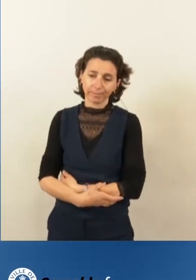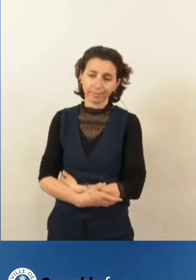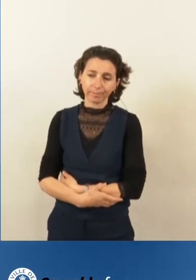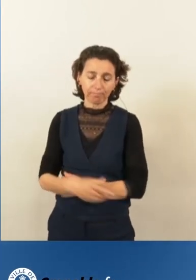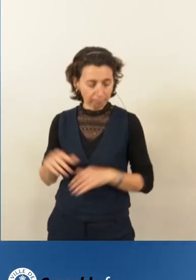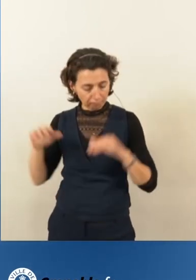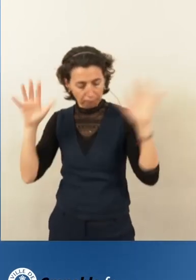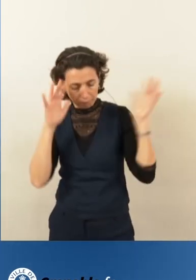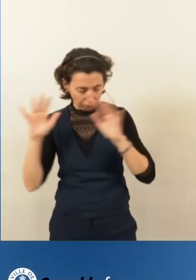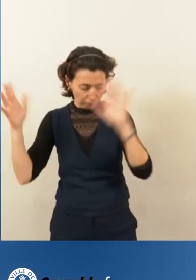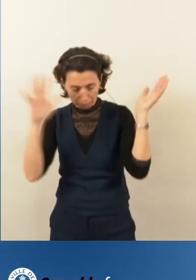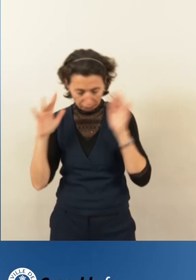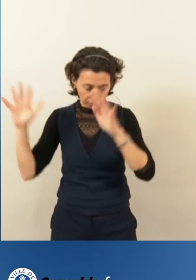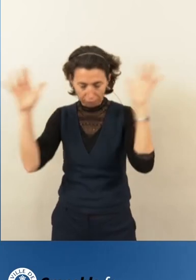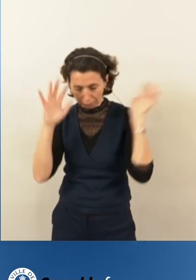merci